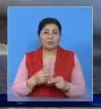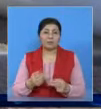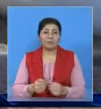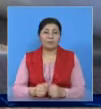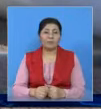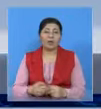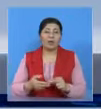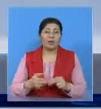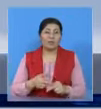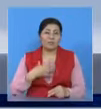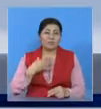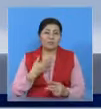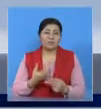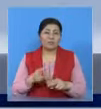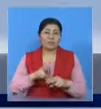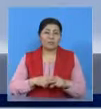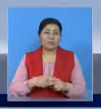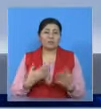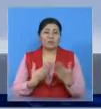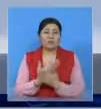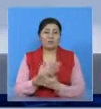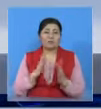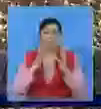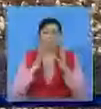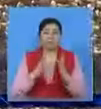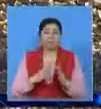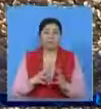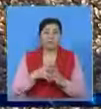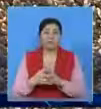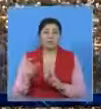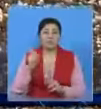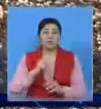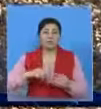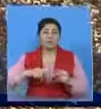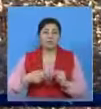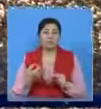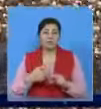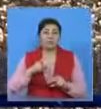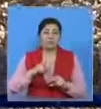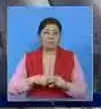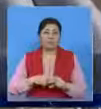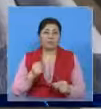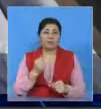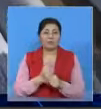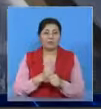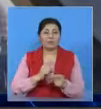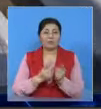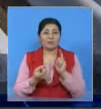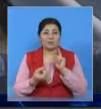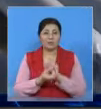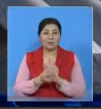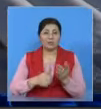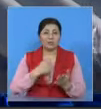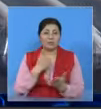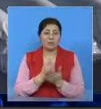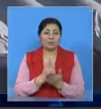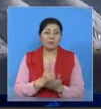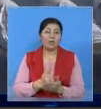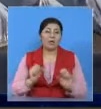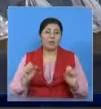землю. Важным аспектом является обновление парка сельскохозяйственной техники. Оказывается, сельхозтоваропроизводителям и немалая государственная